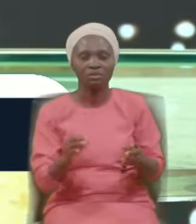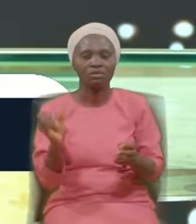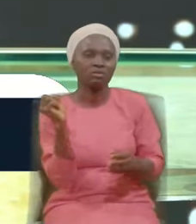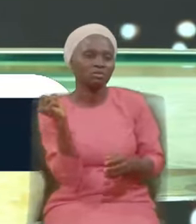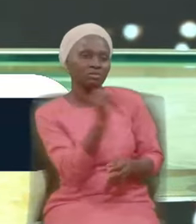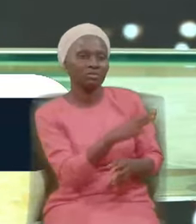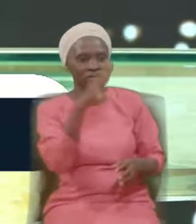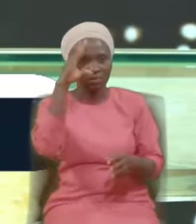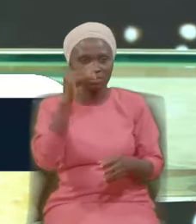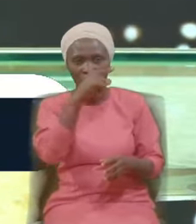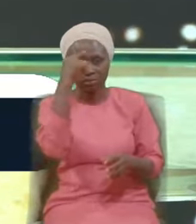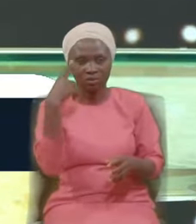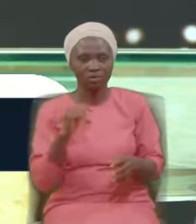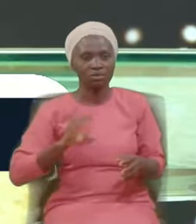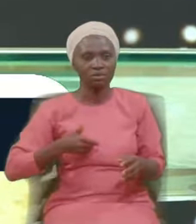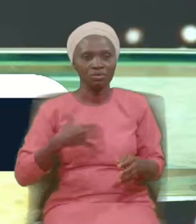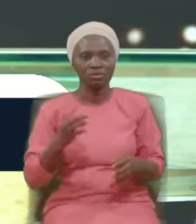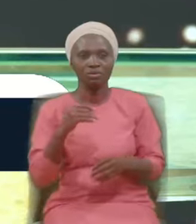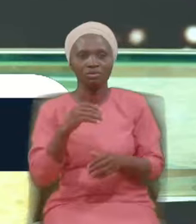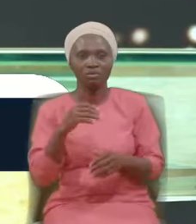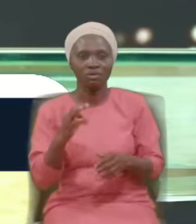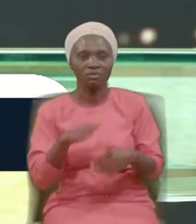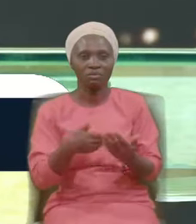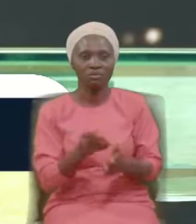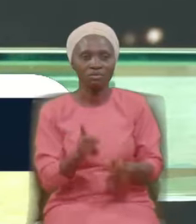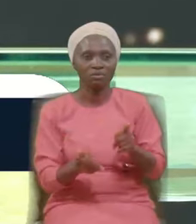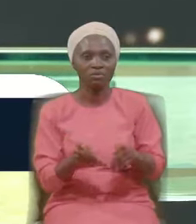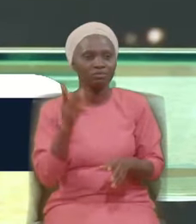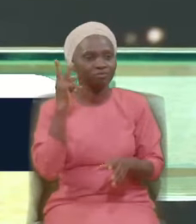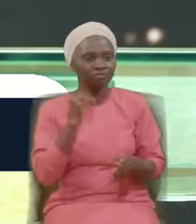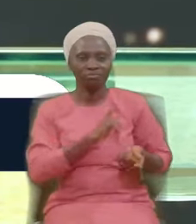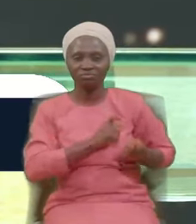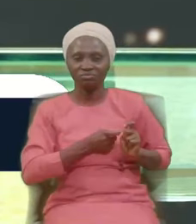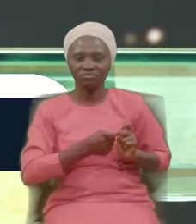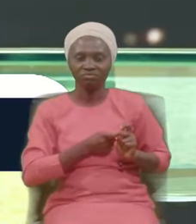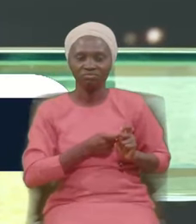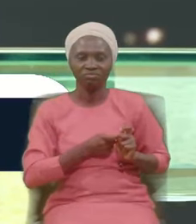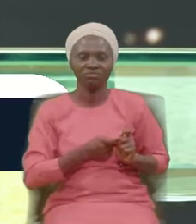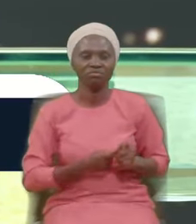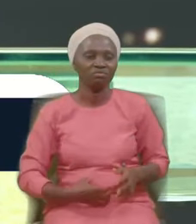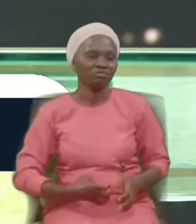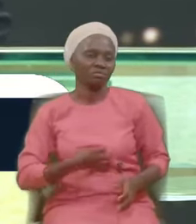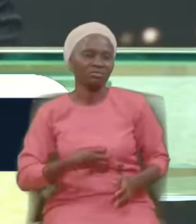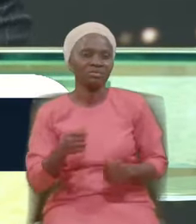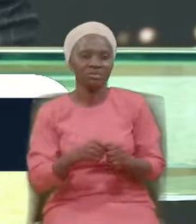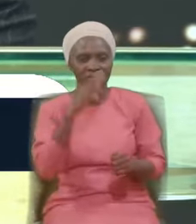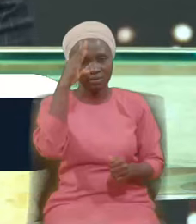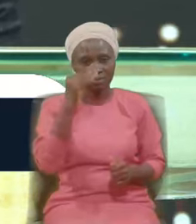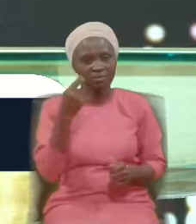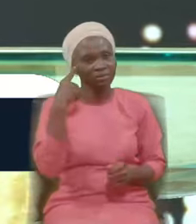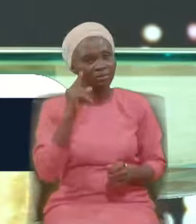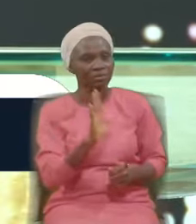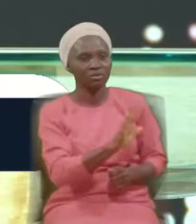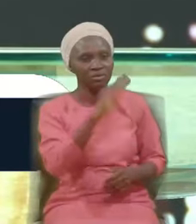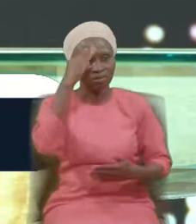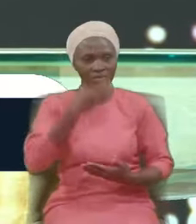parlait de le lapider parce que tous avaient de l'amertume dans l'âme, chacun à cause de ses filles et de ses fils et de ses